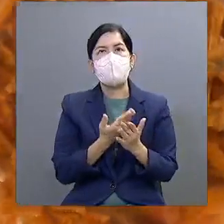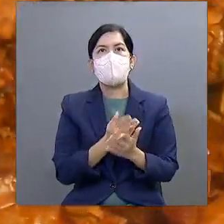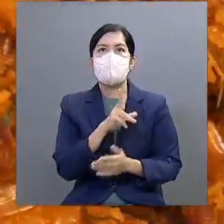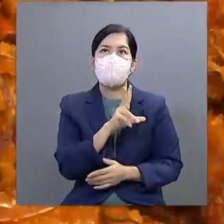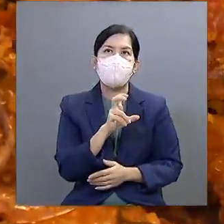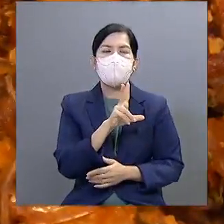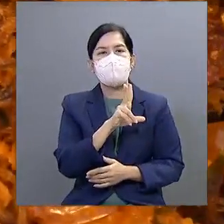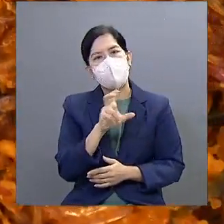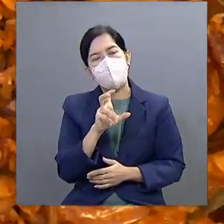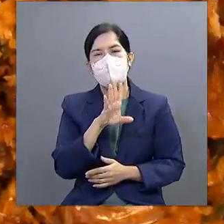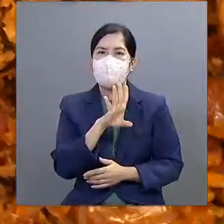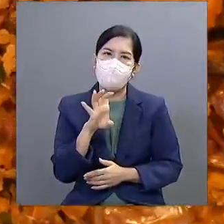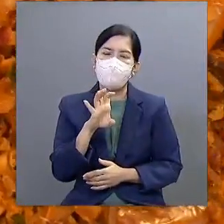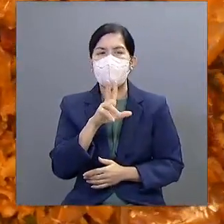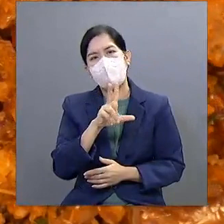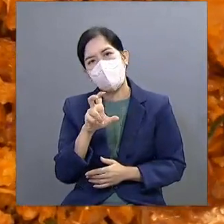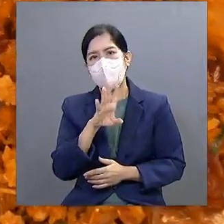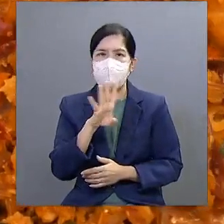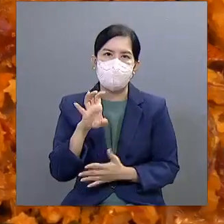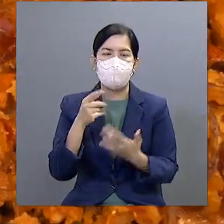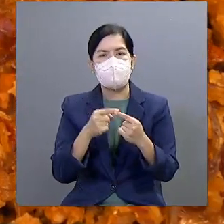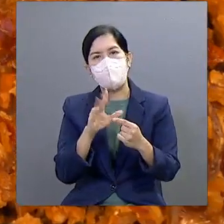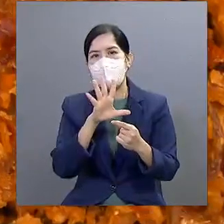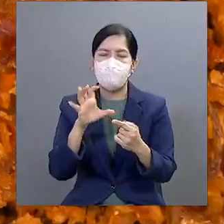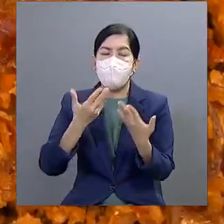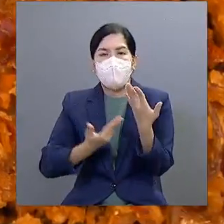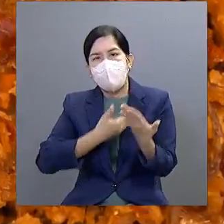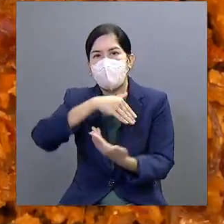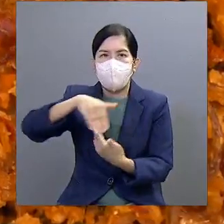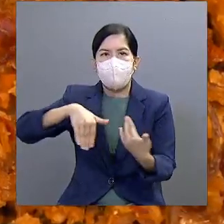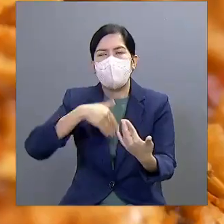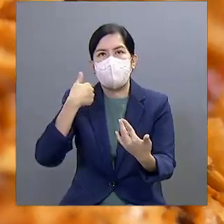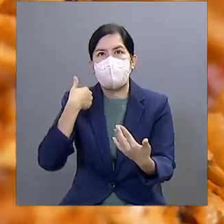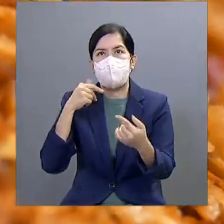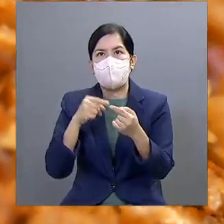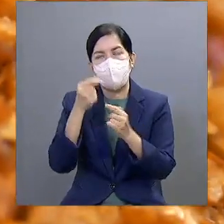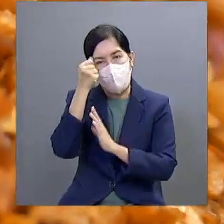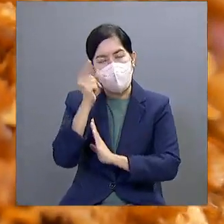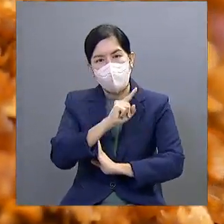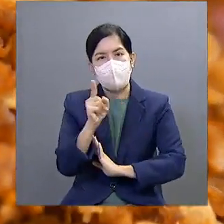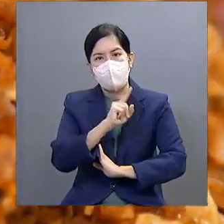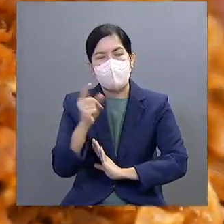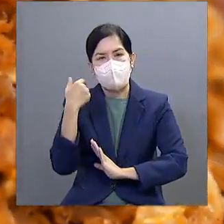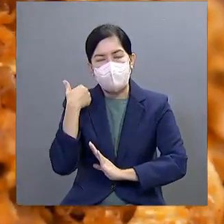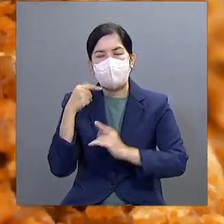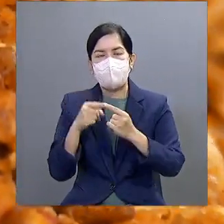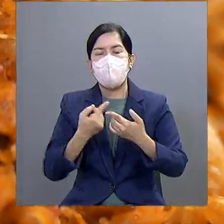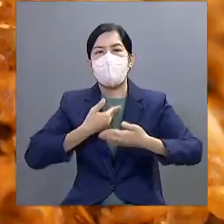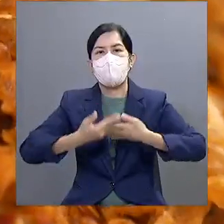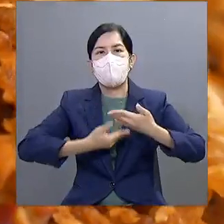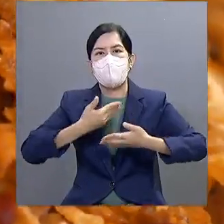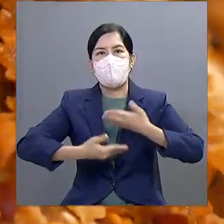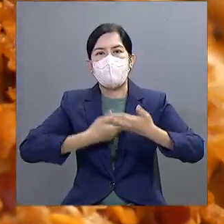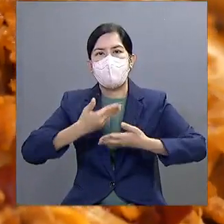400 300 400 500 300 400 500อยู่เงี้ยใช้เวลาขายอยู่ตรงนั้นน่ะ